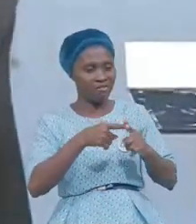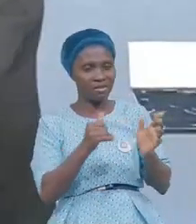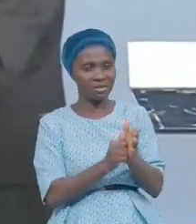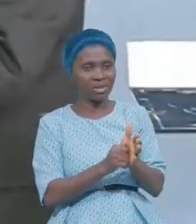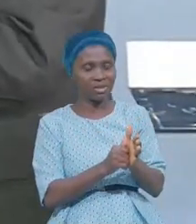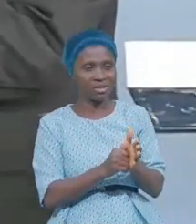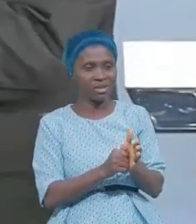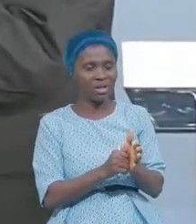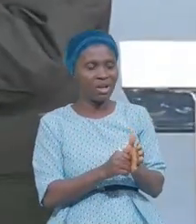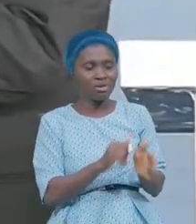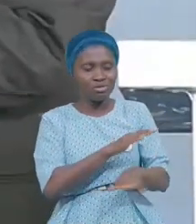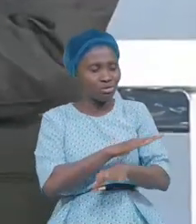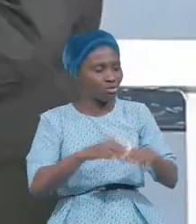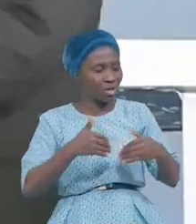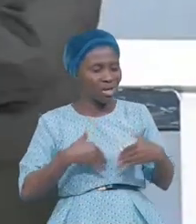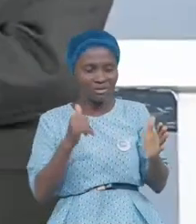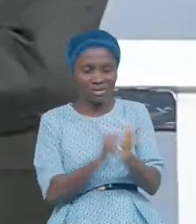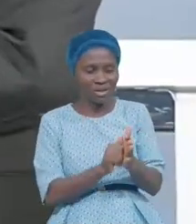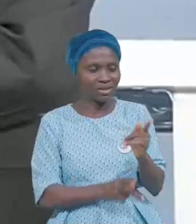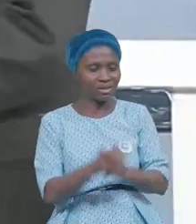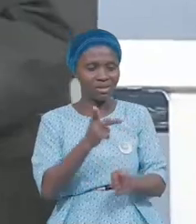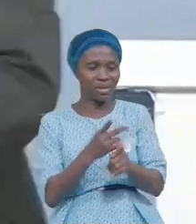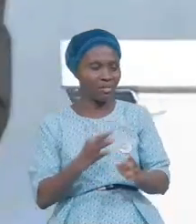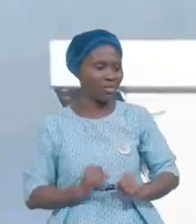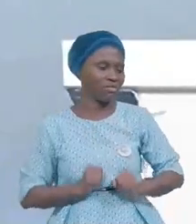n'avaient pas ce type de consécration.